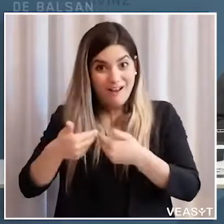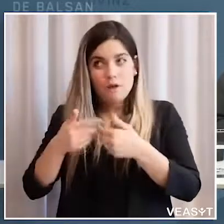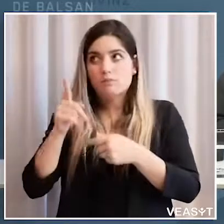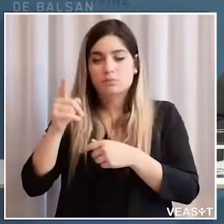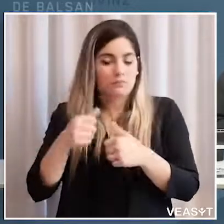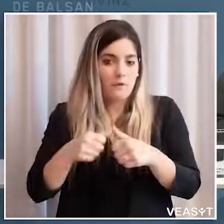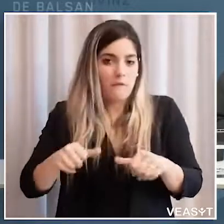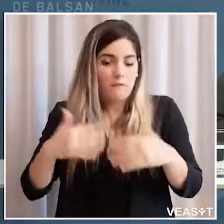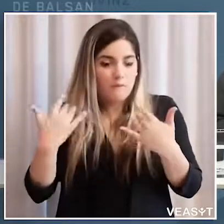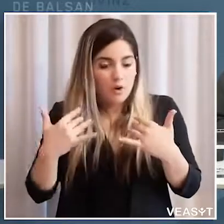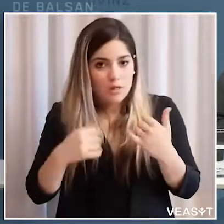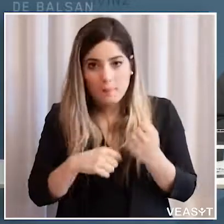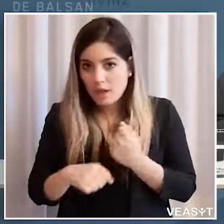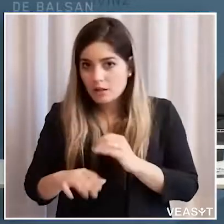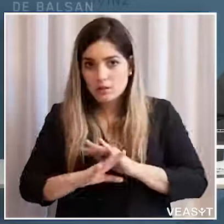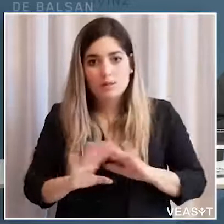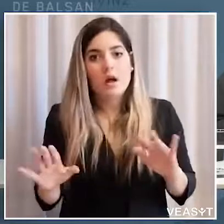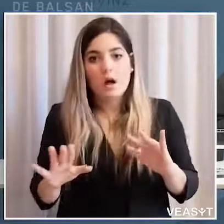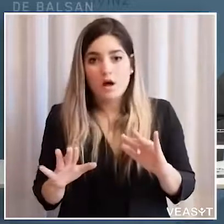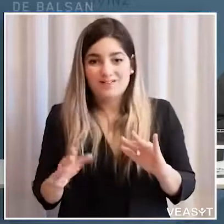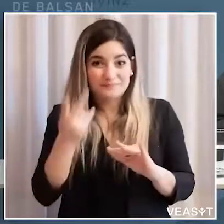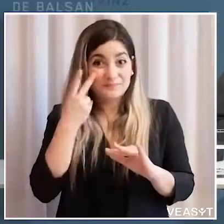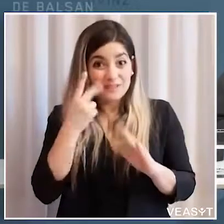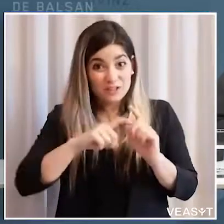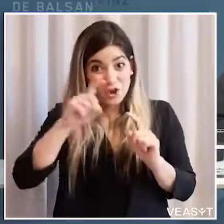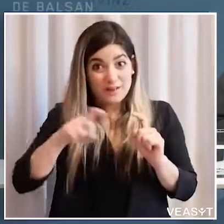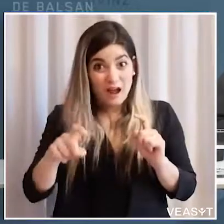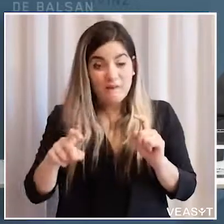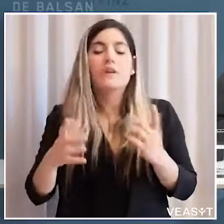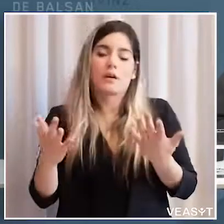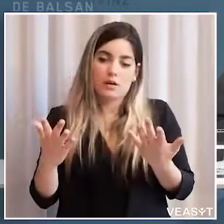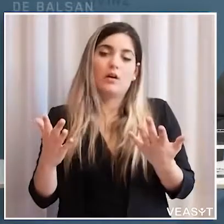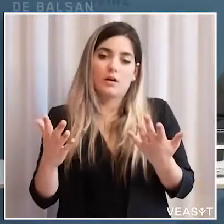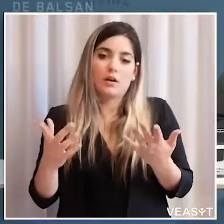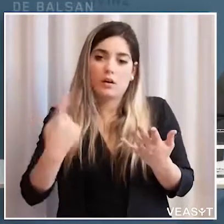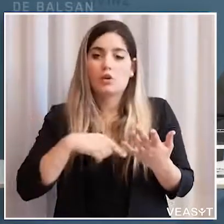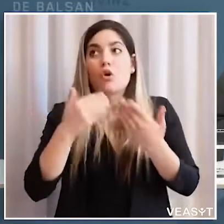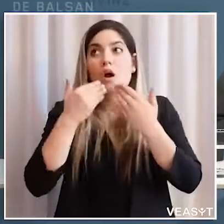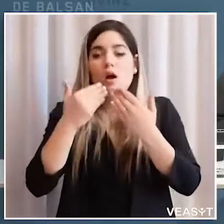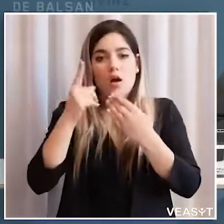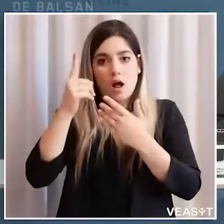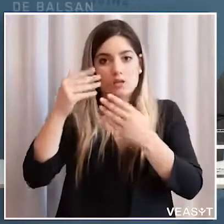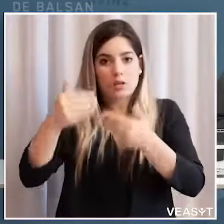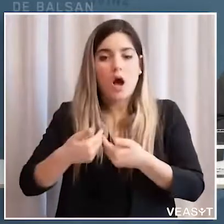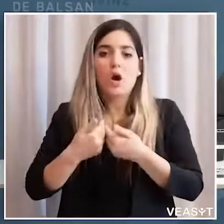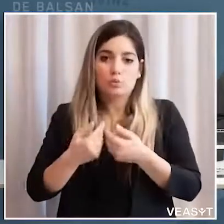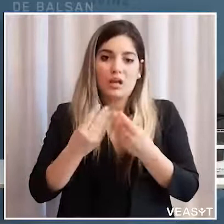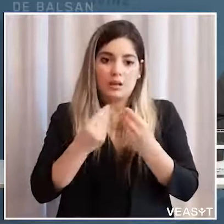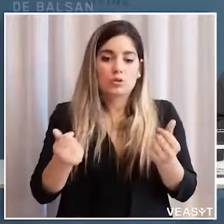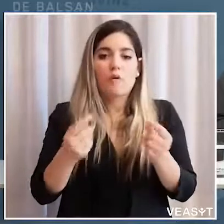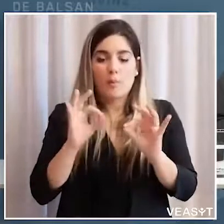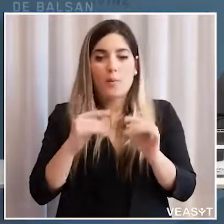nostro favore erano fondamentali e le sue vista dal car nel grafico prima per risolvere la situazione che era davvero